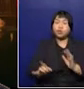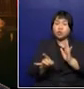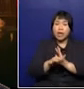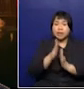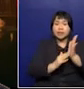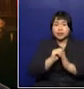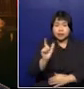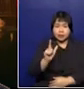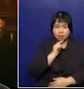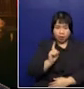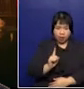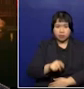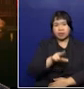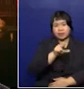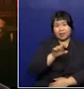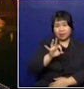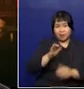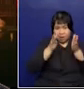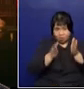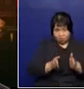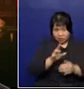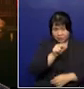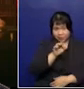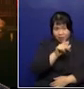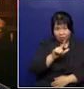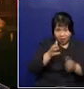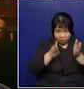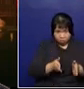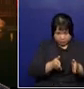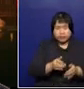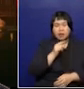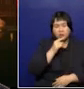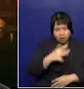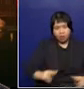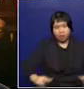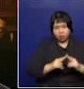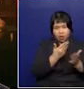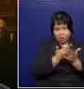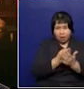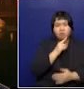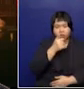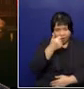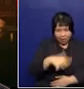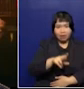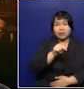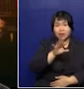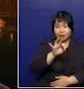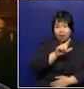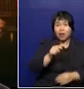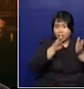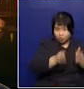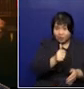เหลืองนะฮะบอกว่า39ล้านคนผมย้ำนะฮะกระทรวงการคลังบอกได้เงินไปแล้ว39ล้านคน